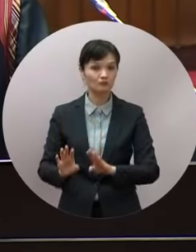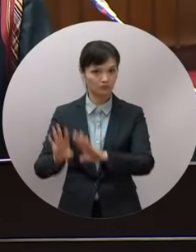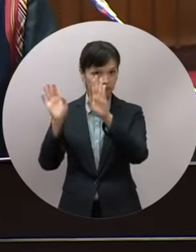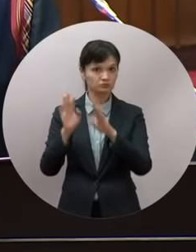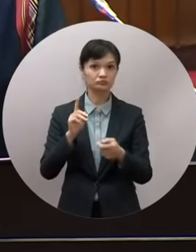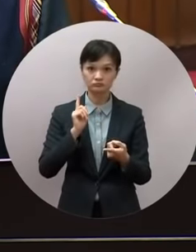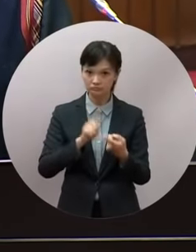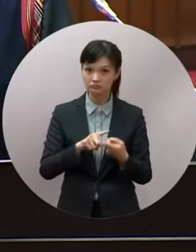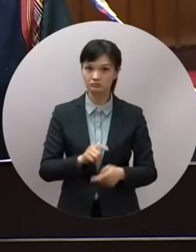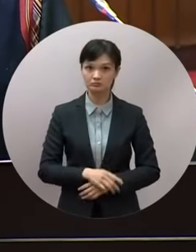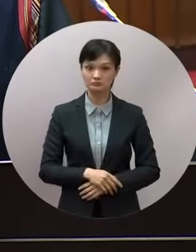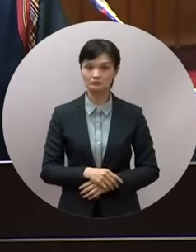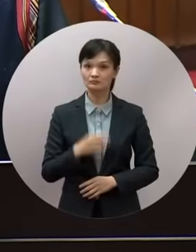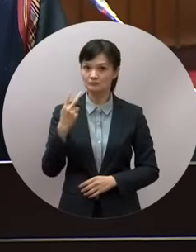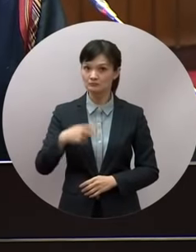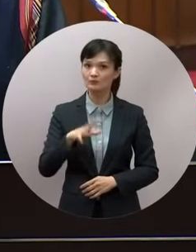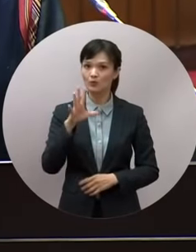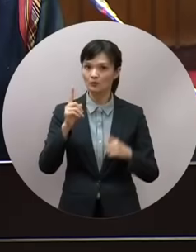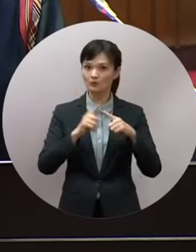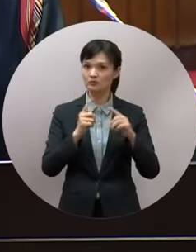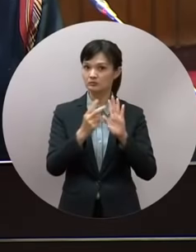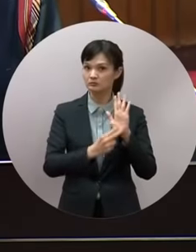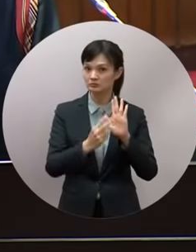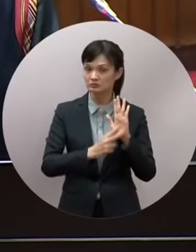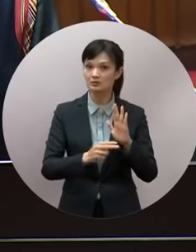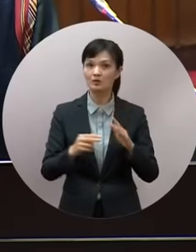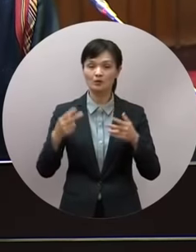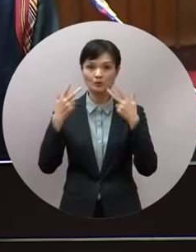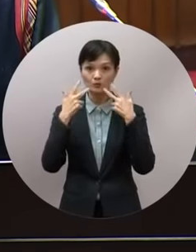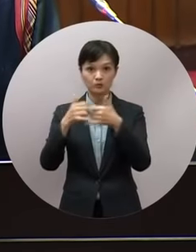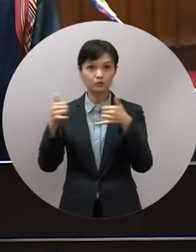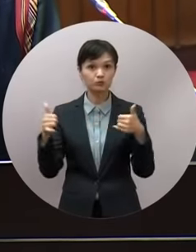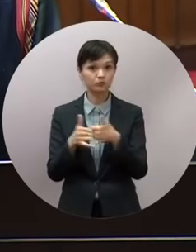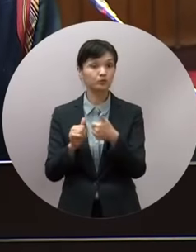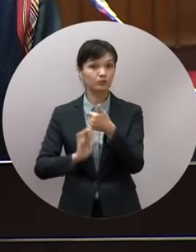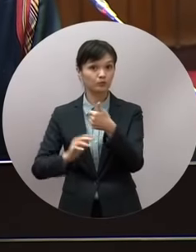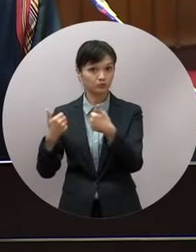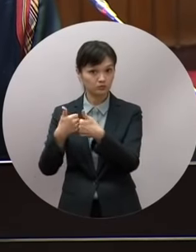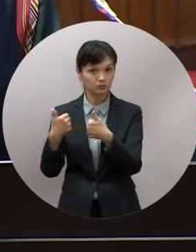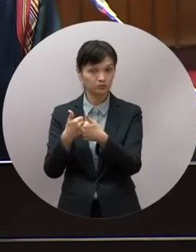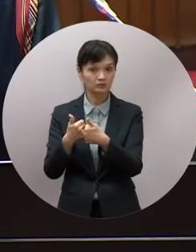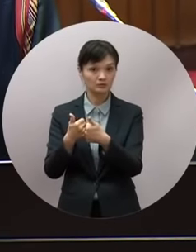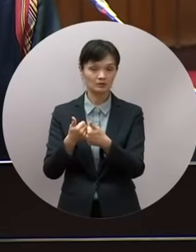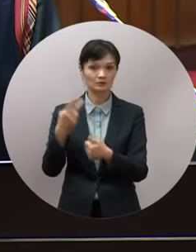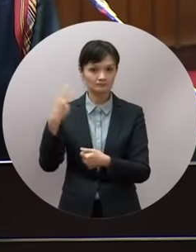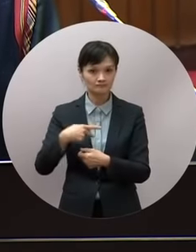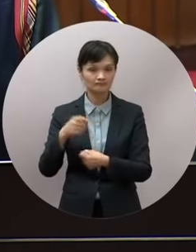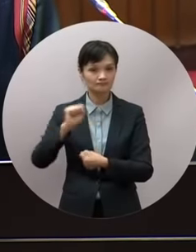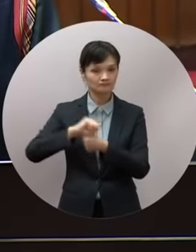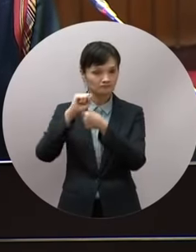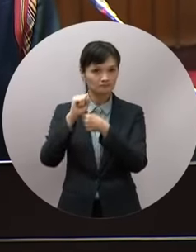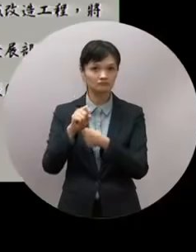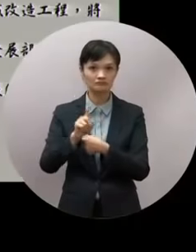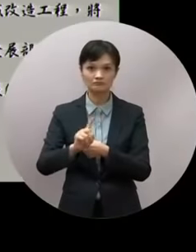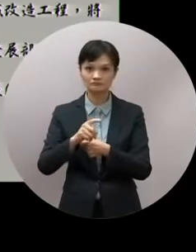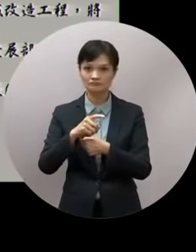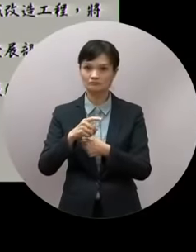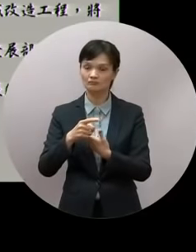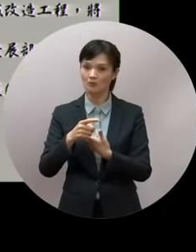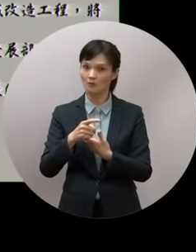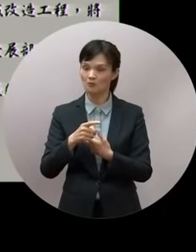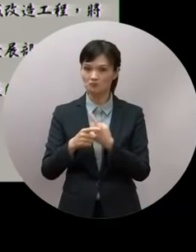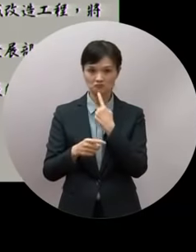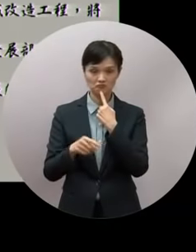性的原则。至于有人说原民会增设机关统筹原住民学校事务，持反对的意